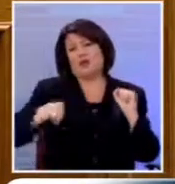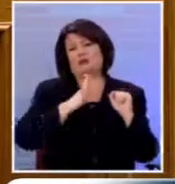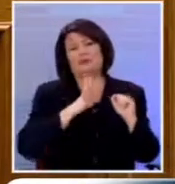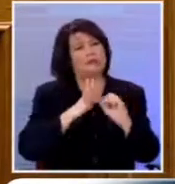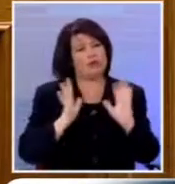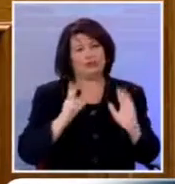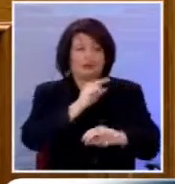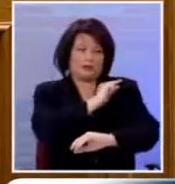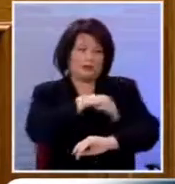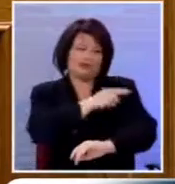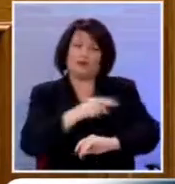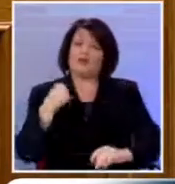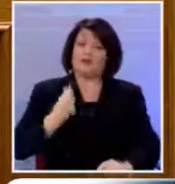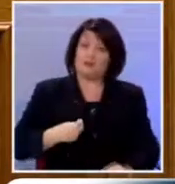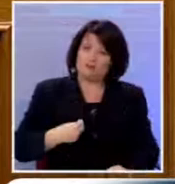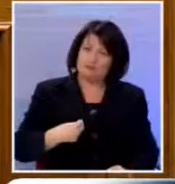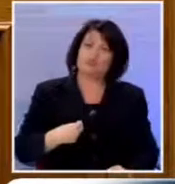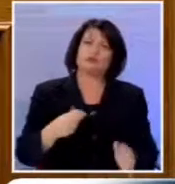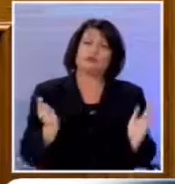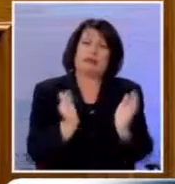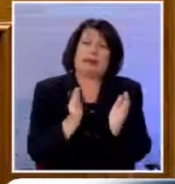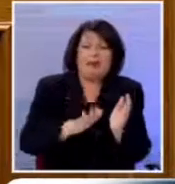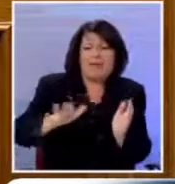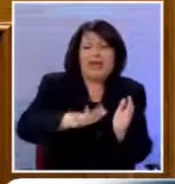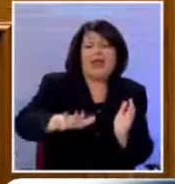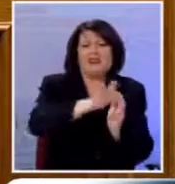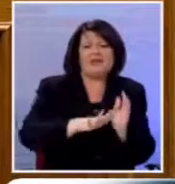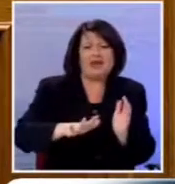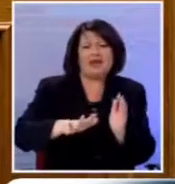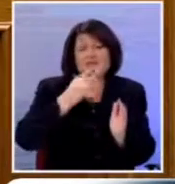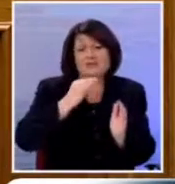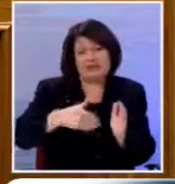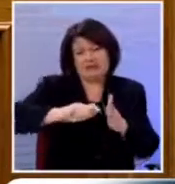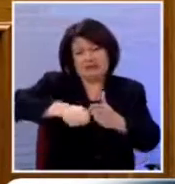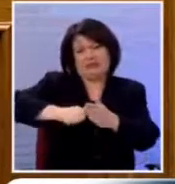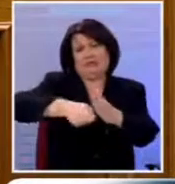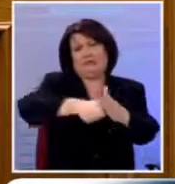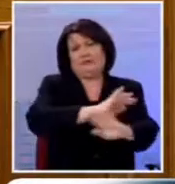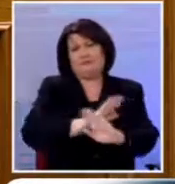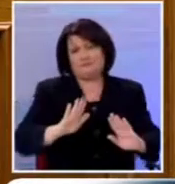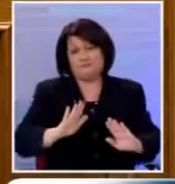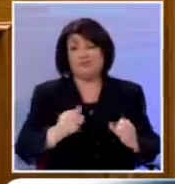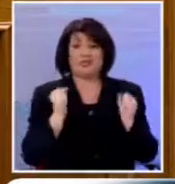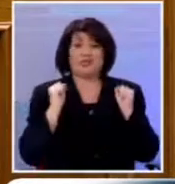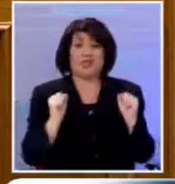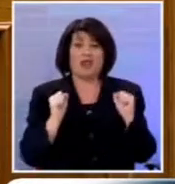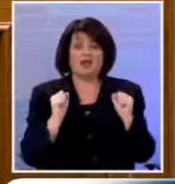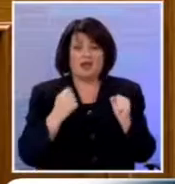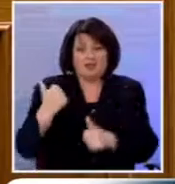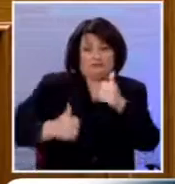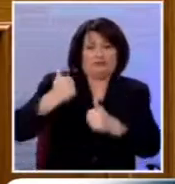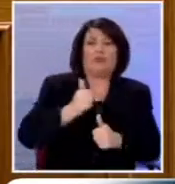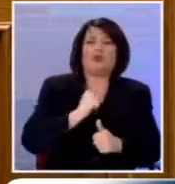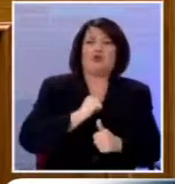Τα δημόσια νοσοκομεία και ιδίως τα μικρά περιφερειακά οδηγούνται σε άμεσο κλείσιμο, μην αντέχοντας τον αθέμητο